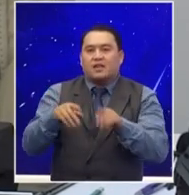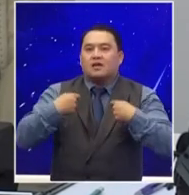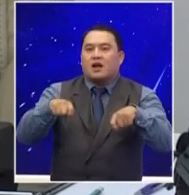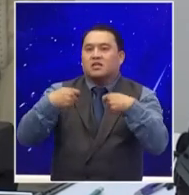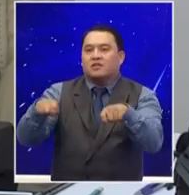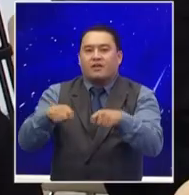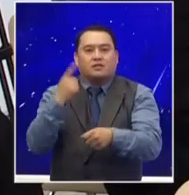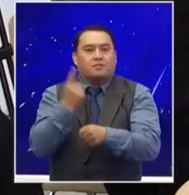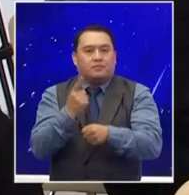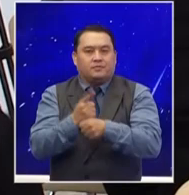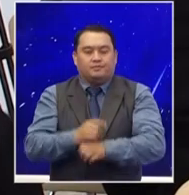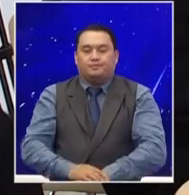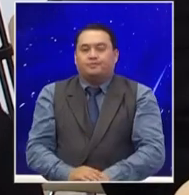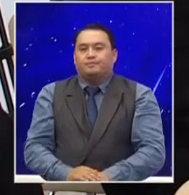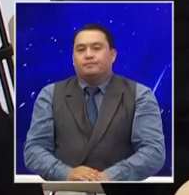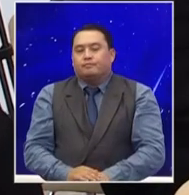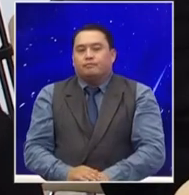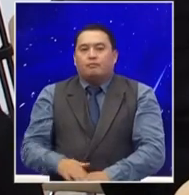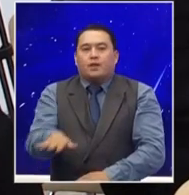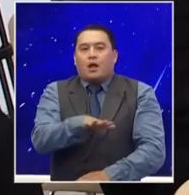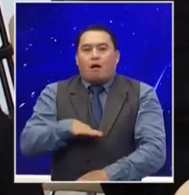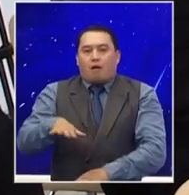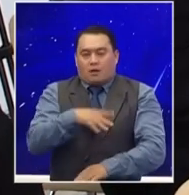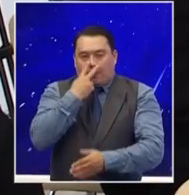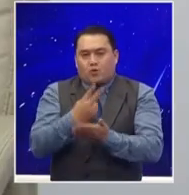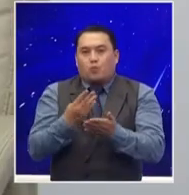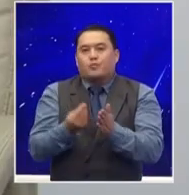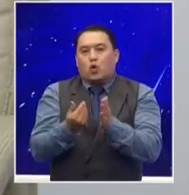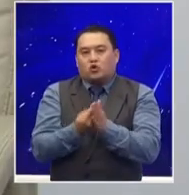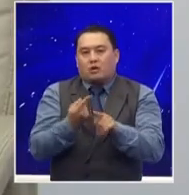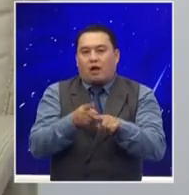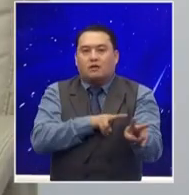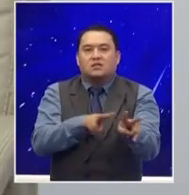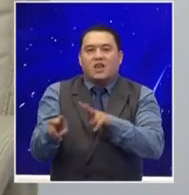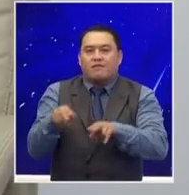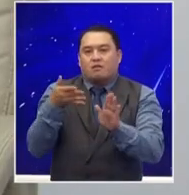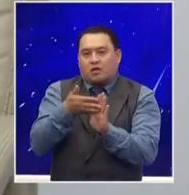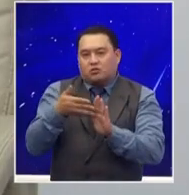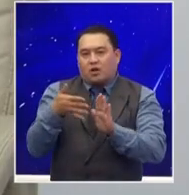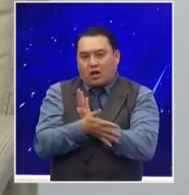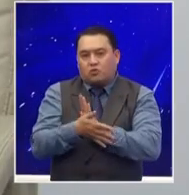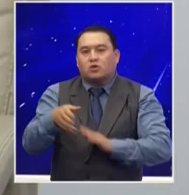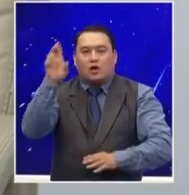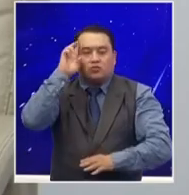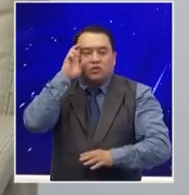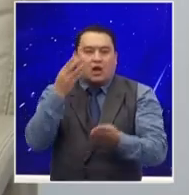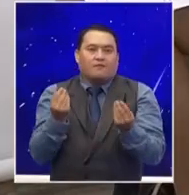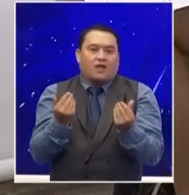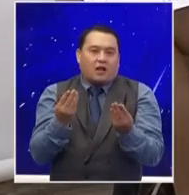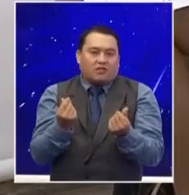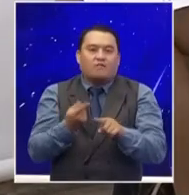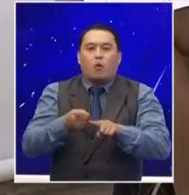под ИЖС. Мощный эффект дает интерактивная карта открытых бюджетов. По ней отслеживается расход государственных средств. Так,